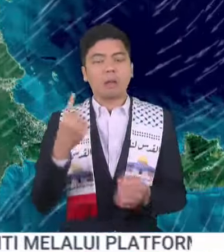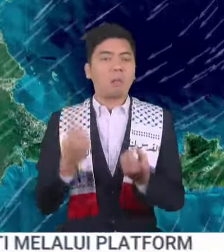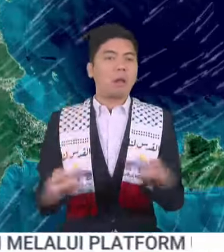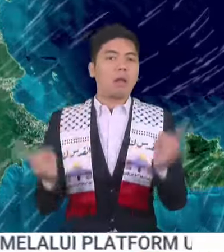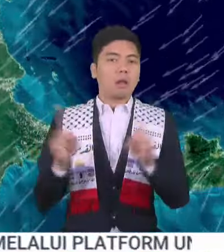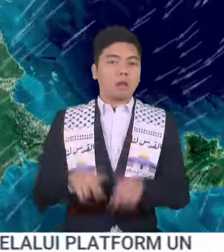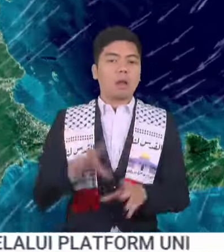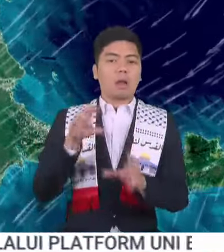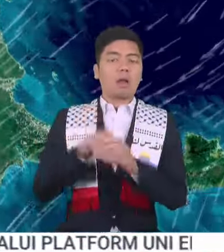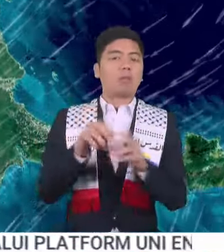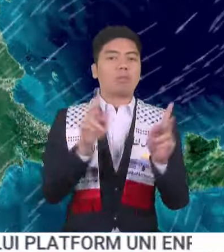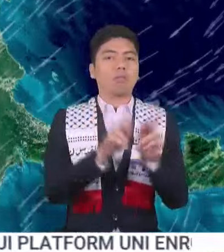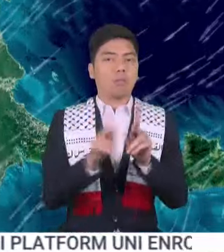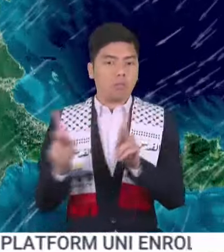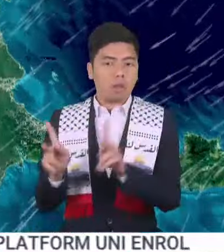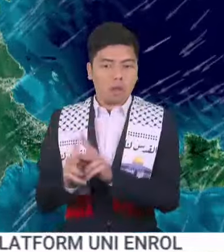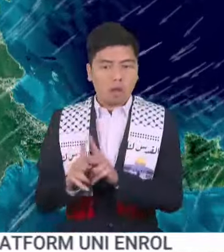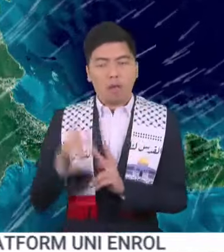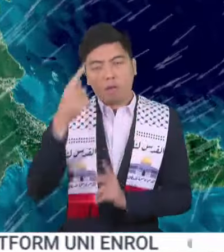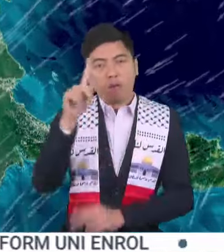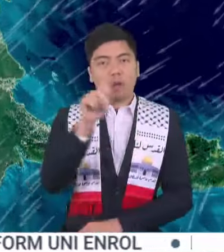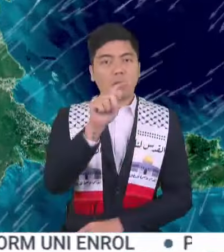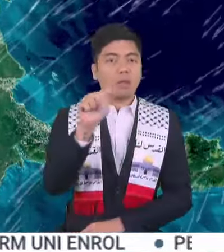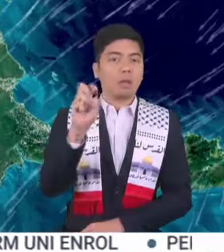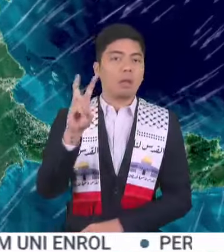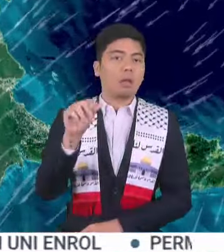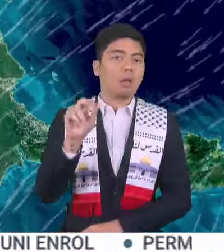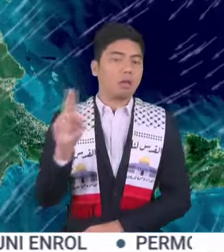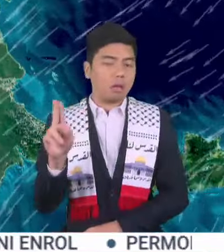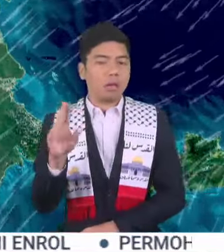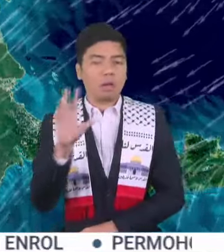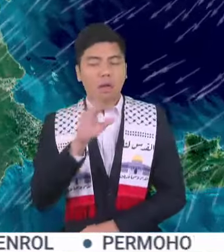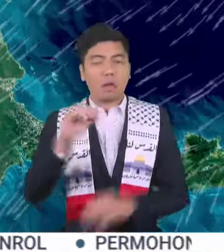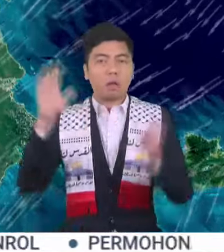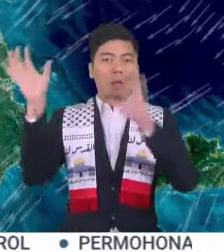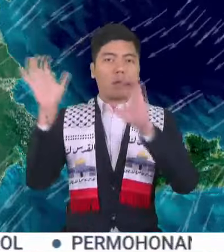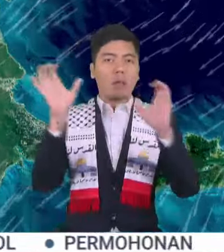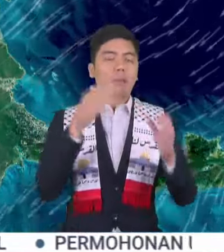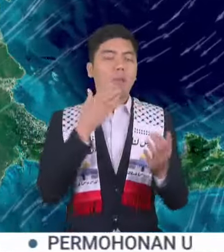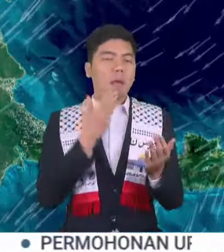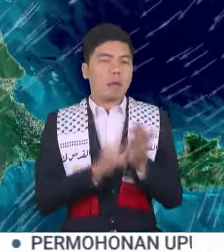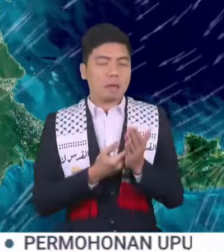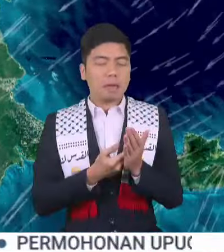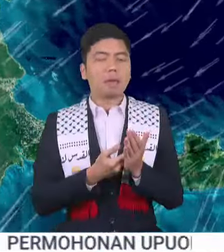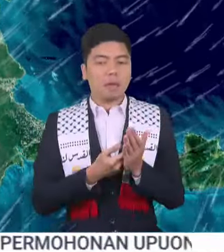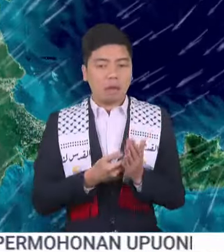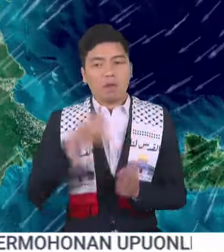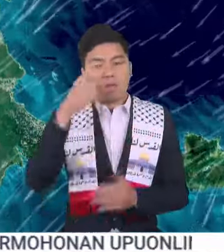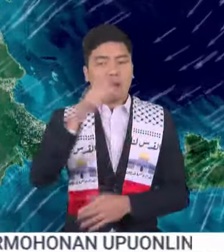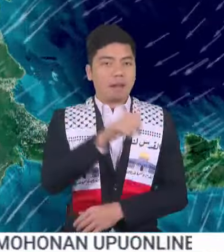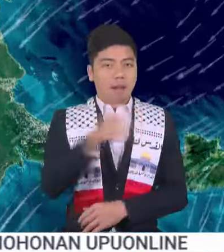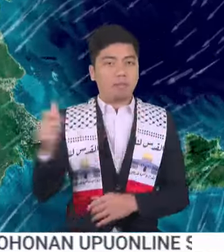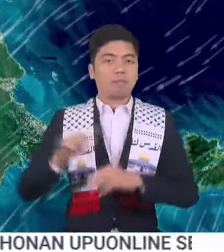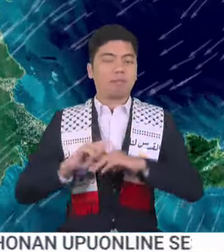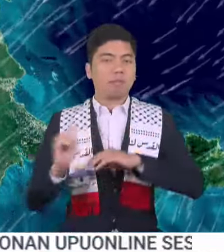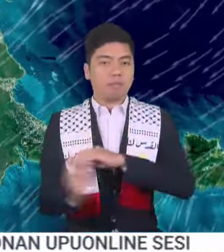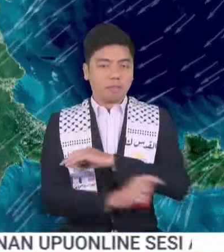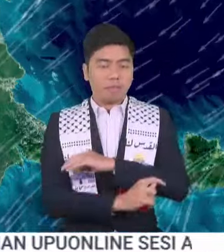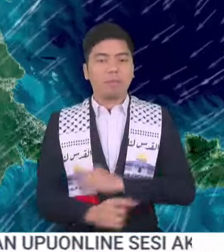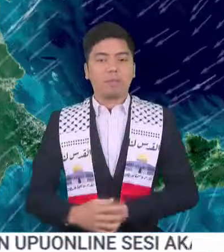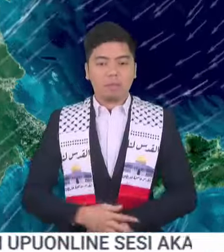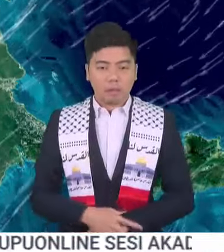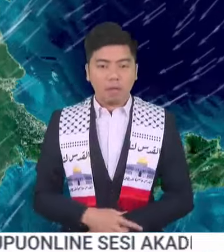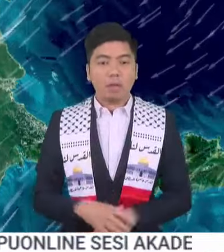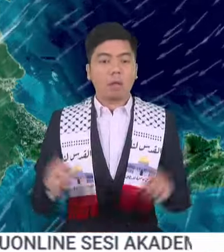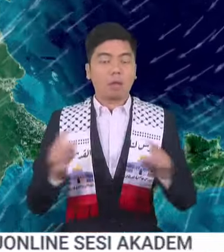di sekitar kawasan pedalaman bahagian Tawau dengan keadaan cuaca adalah cerah dan baik di bahagian-bahagian lain untuk negeri berkenaan. Namun